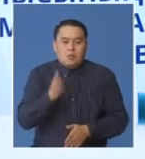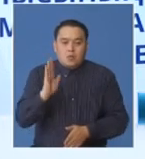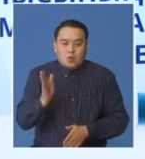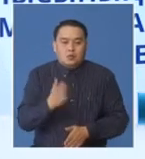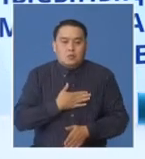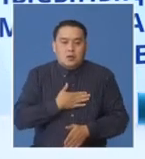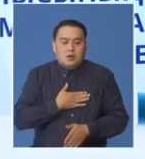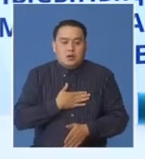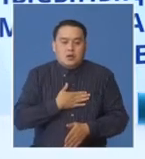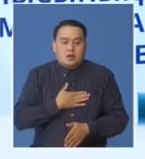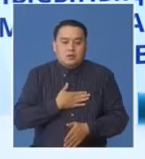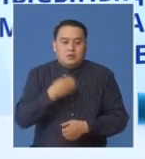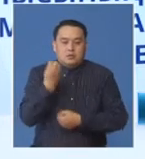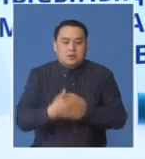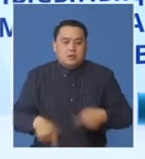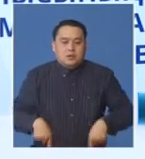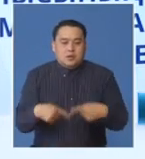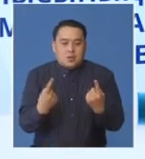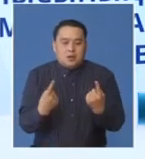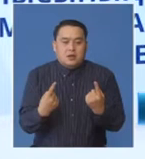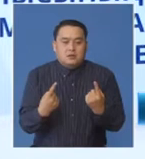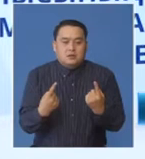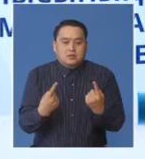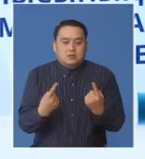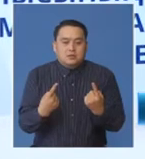прям превратится на центр реабилитации, уже